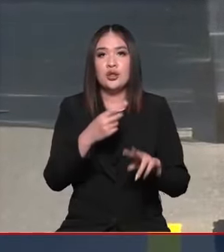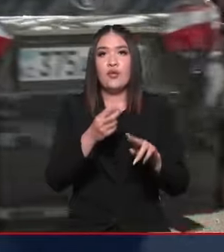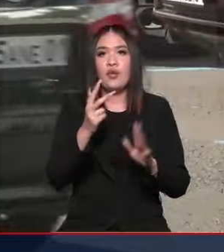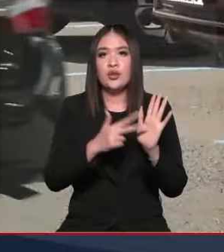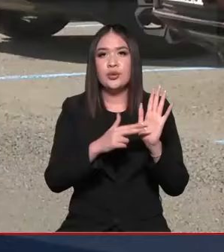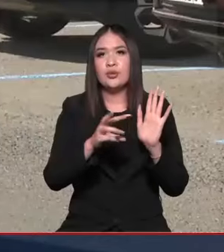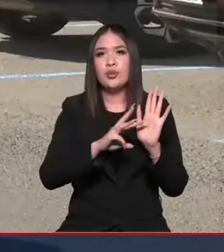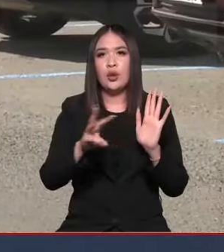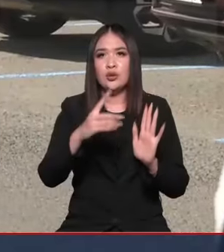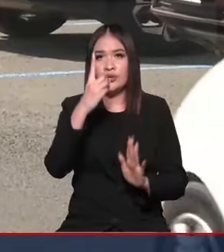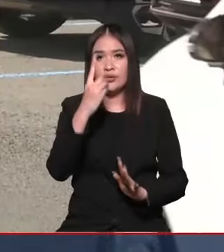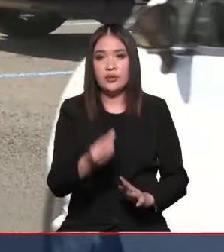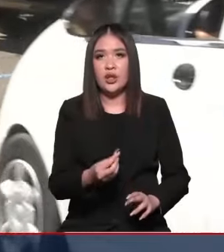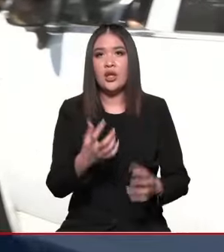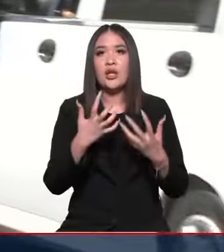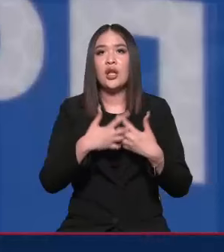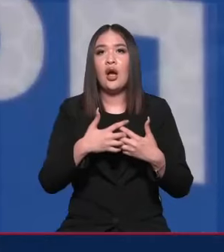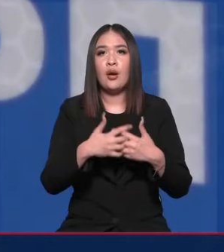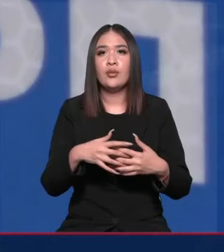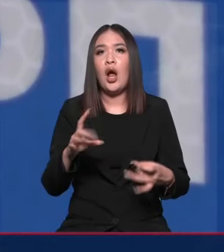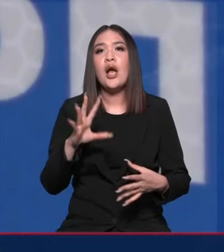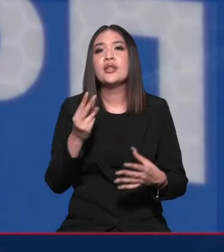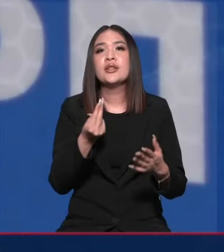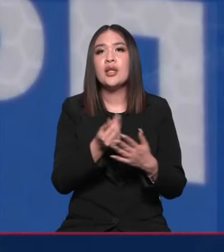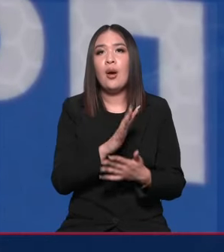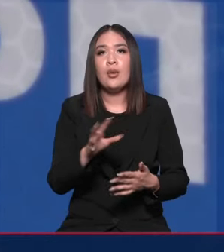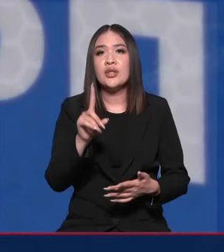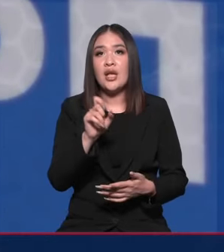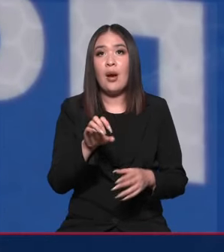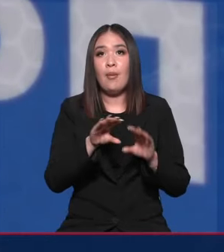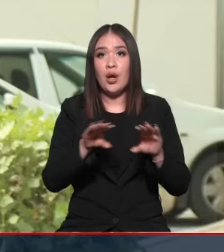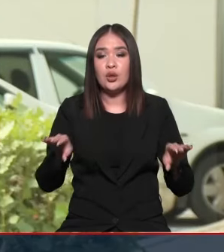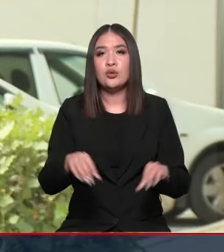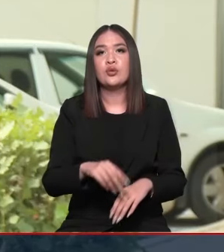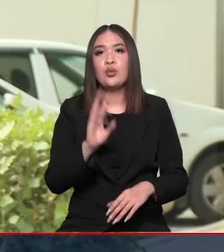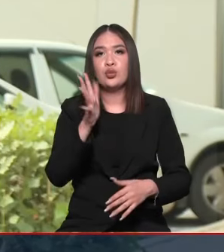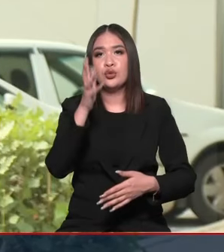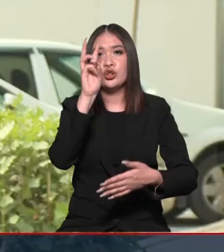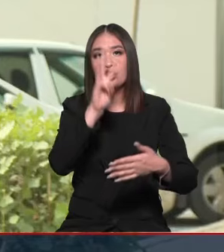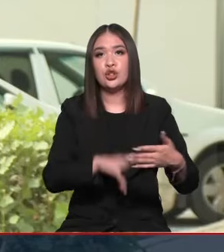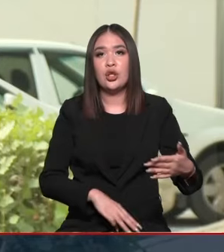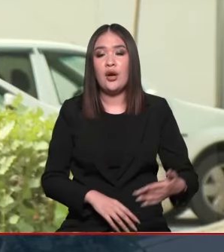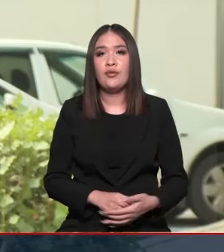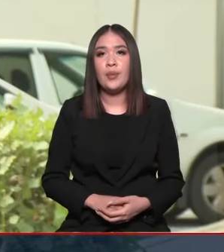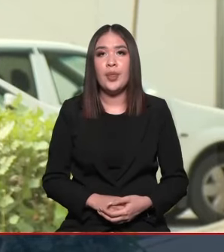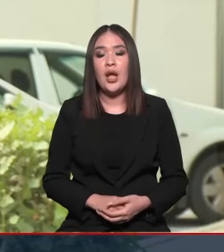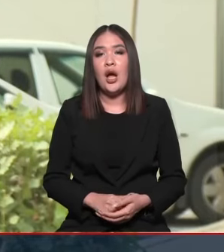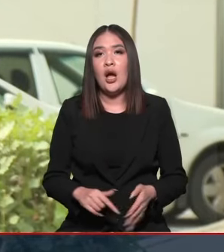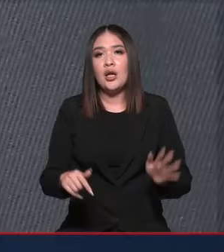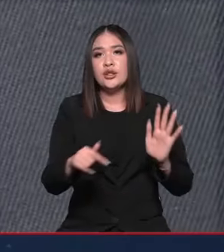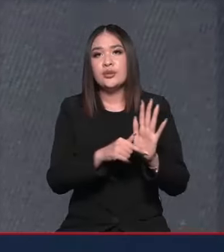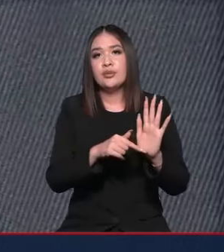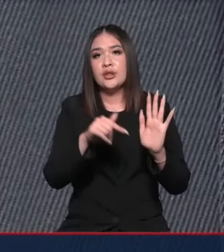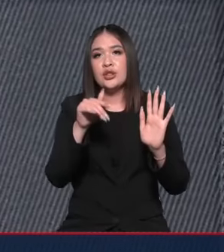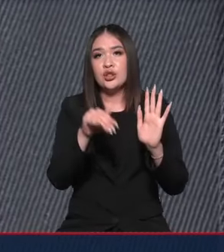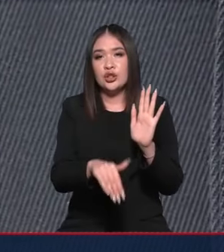миллионов в день. Это по самым скромным подсчетам. А если не заплатить за парковку, придет штраф. Оборудовано более 7 тысяч